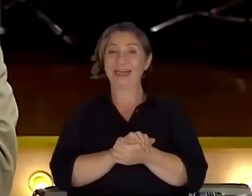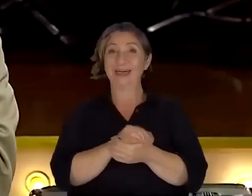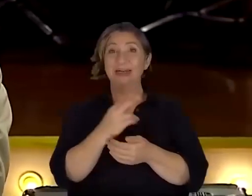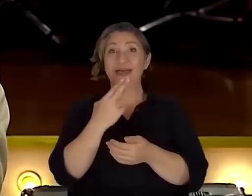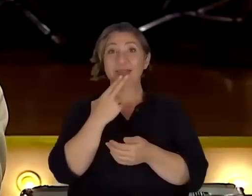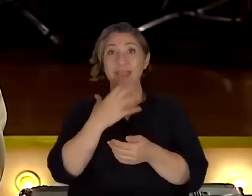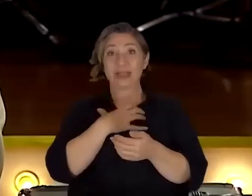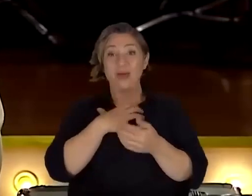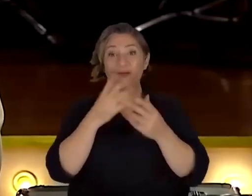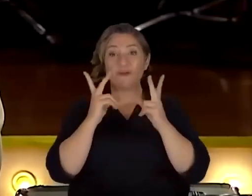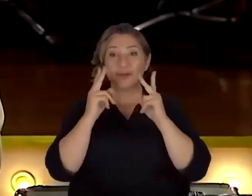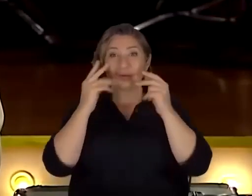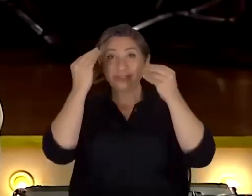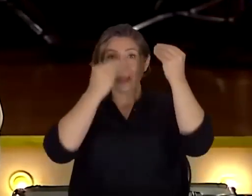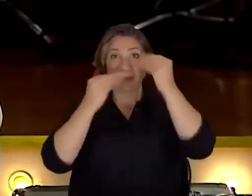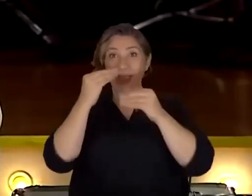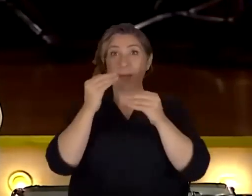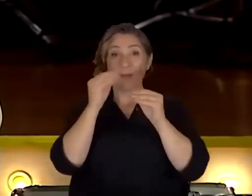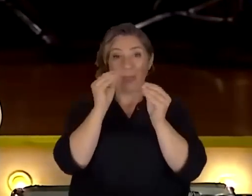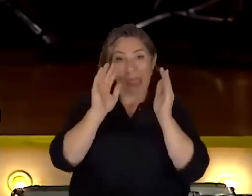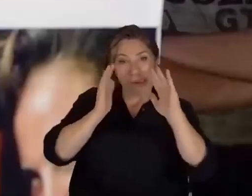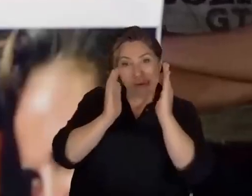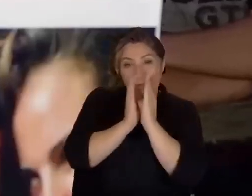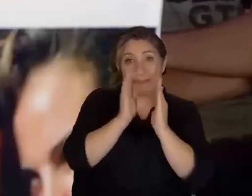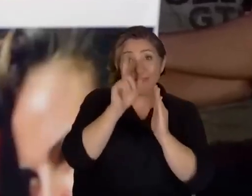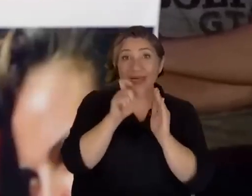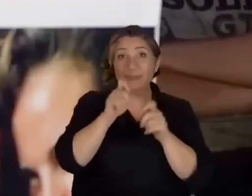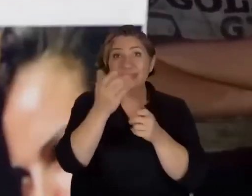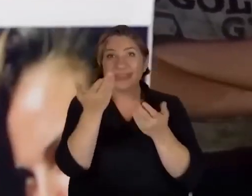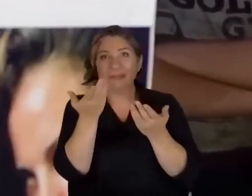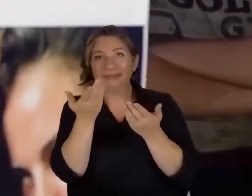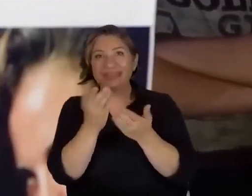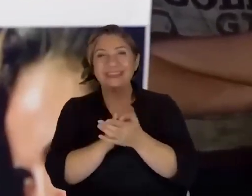Kız kendine Photoshop yaparken çocuğu mu eğdin büyüdün acaba? Ha?